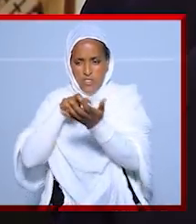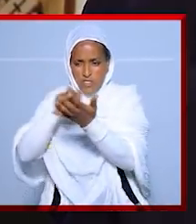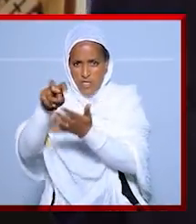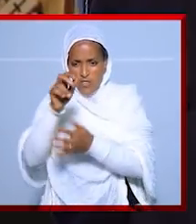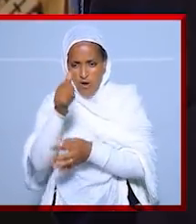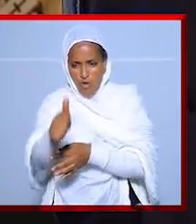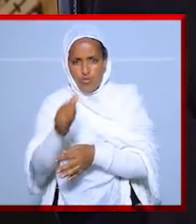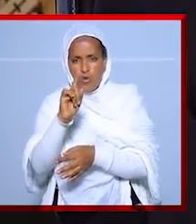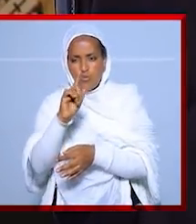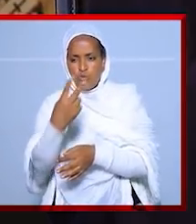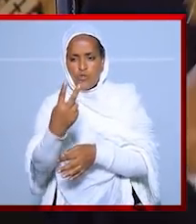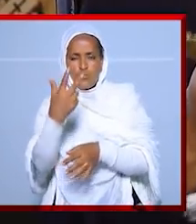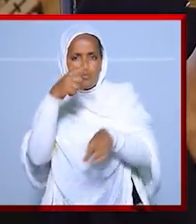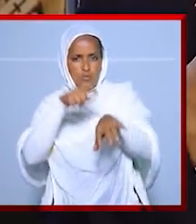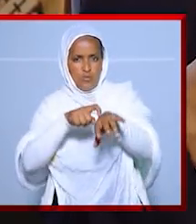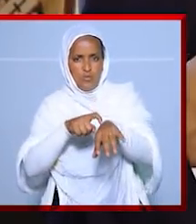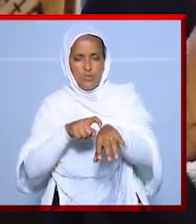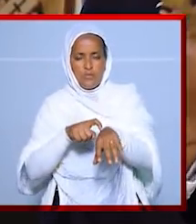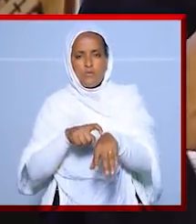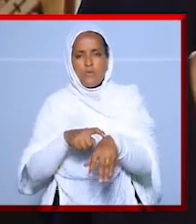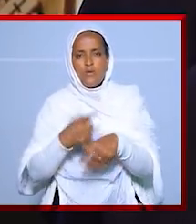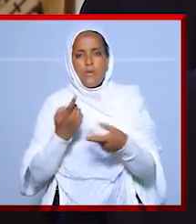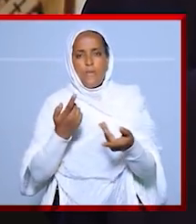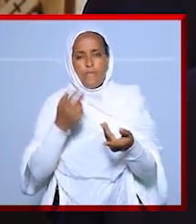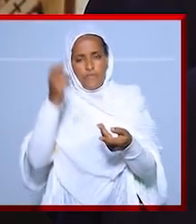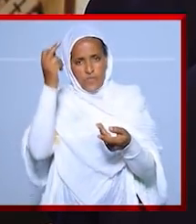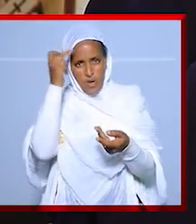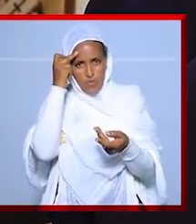ነው። ሲሰደድም ራሱ ከአንዴም ሁለቴ